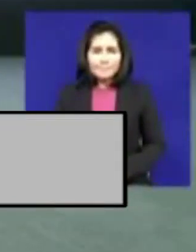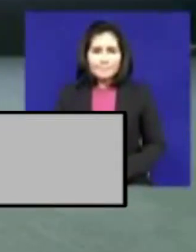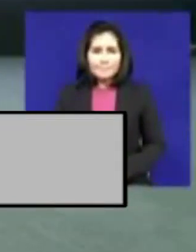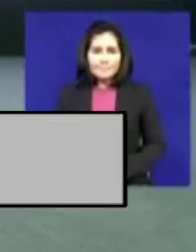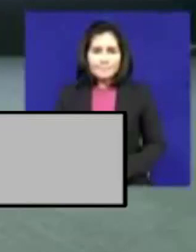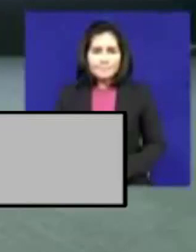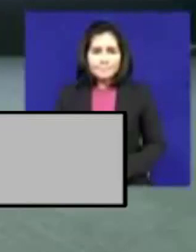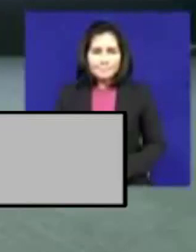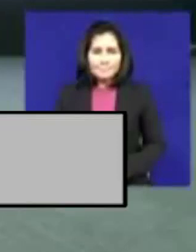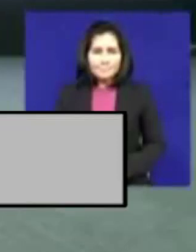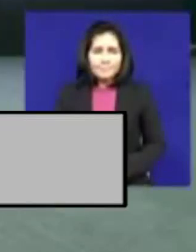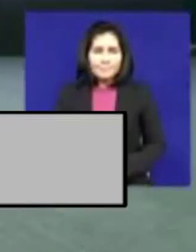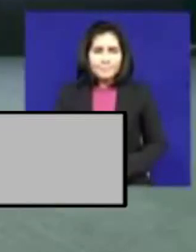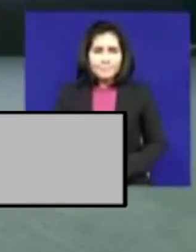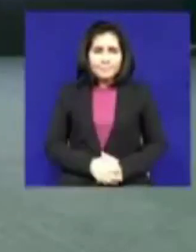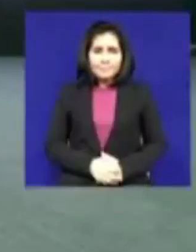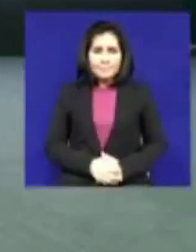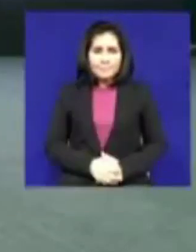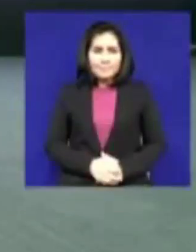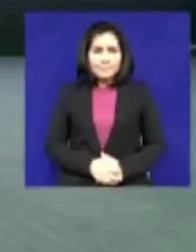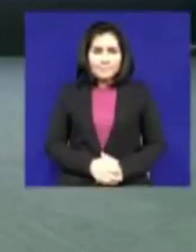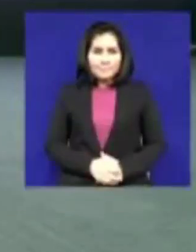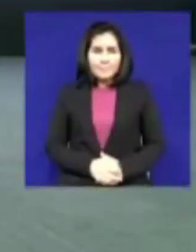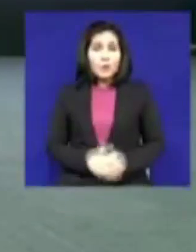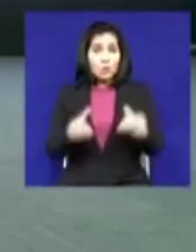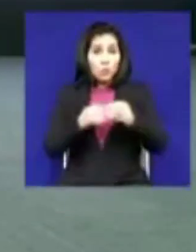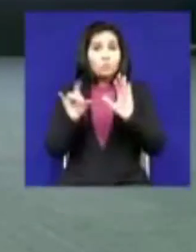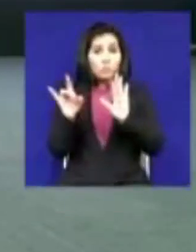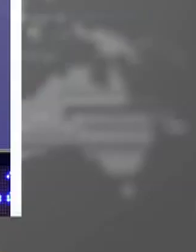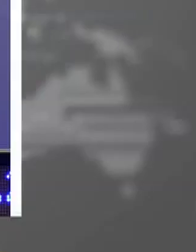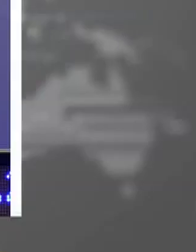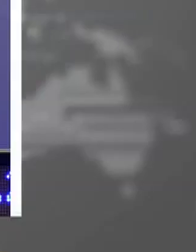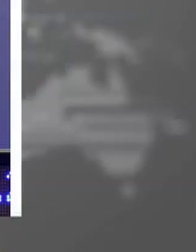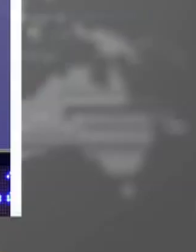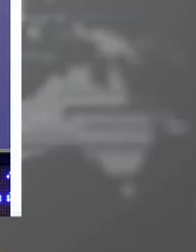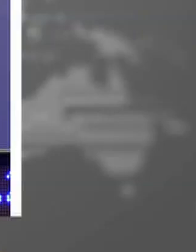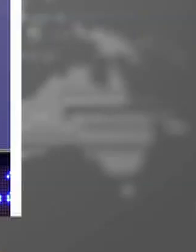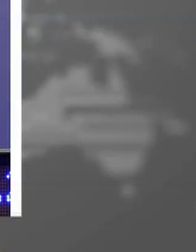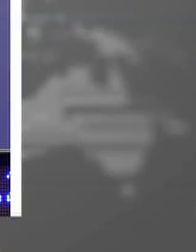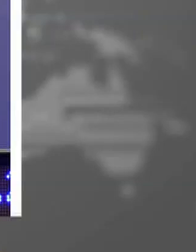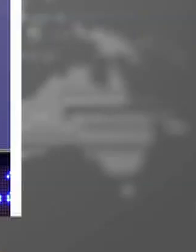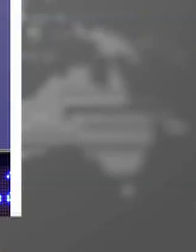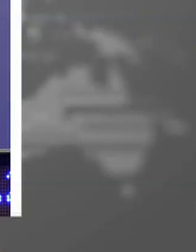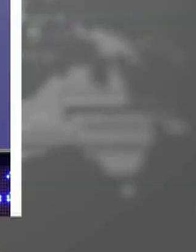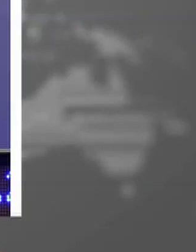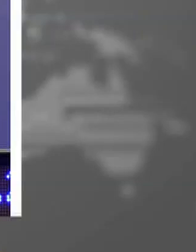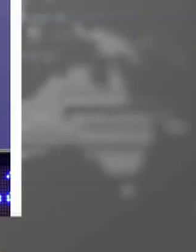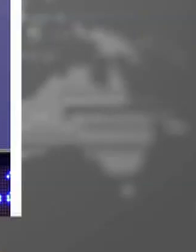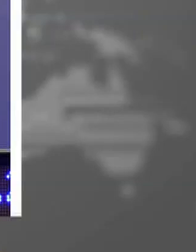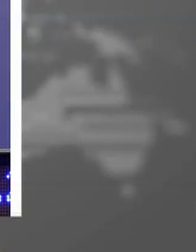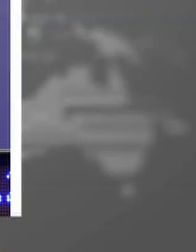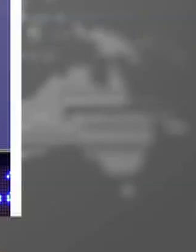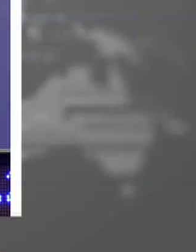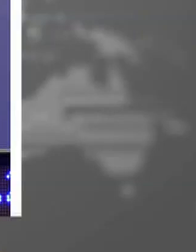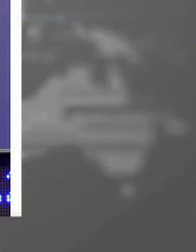แล้วก็วันนี้38เนี่ย มันเกิดจากการที่ตรวจเชื้อน้อยหรือเปล่าตรงเนี้ยอา